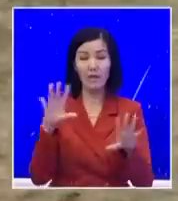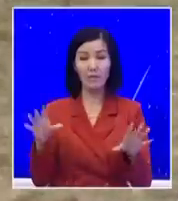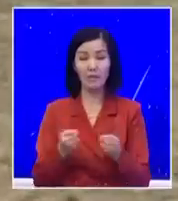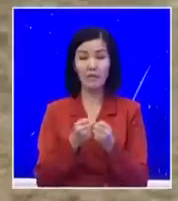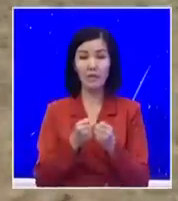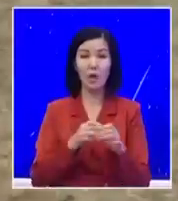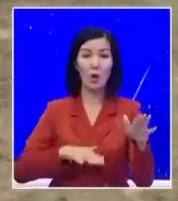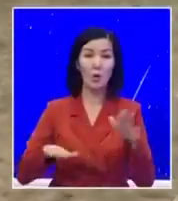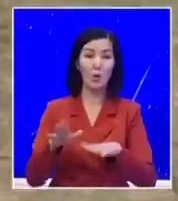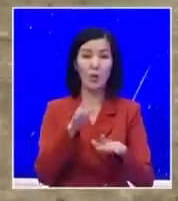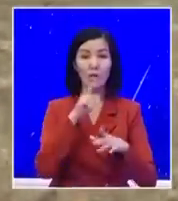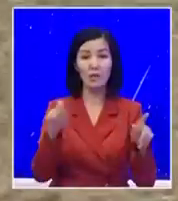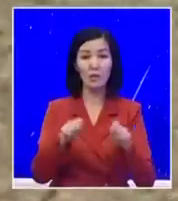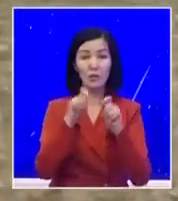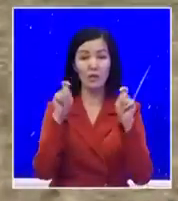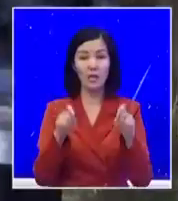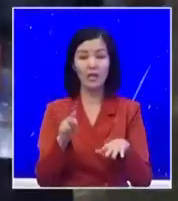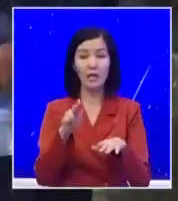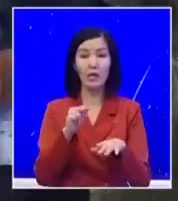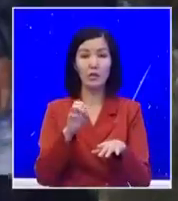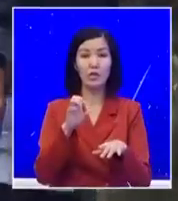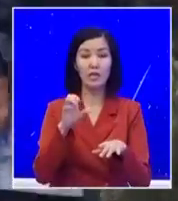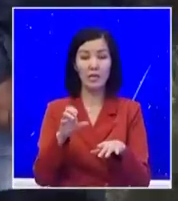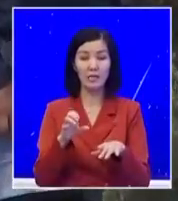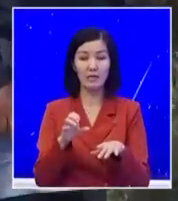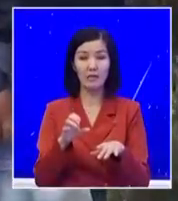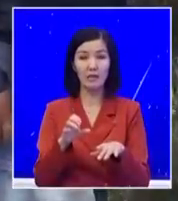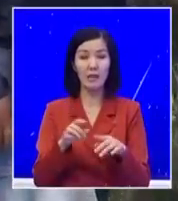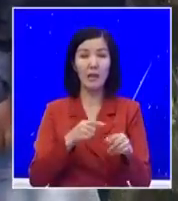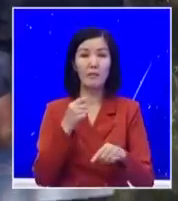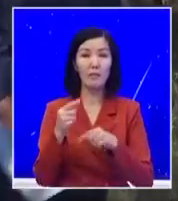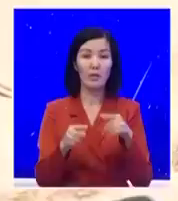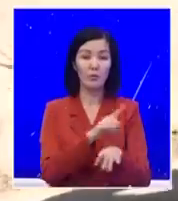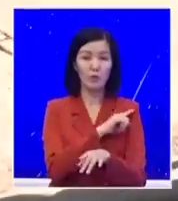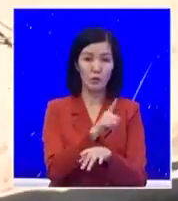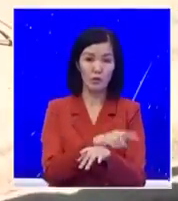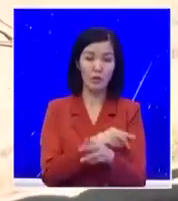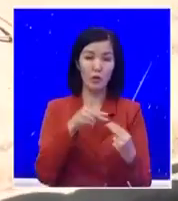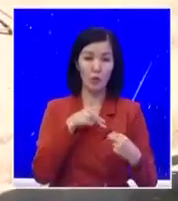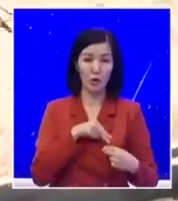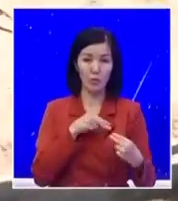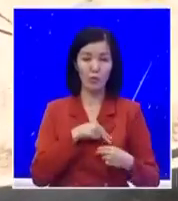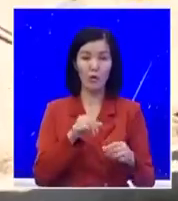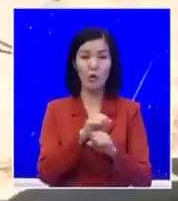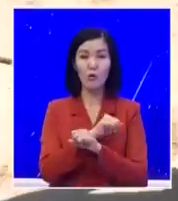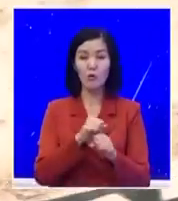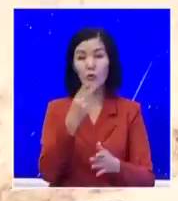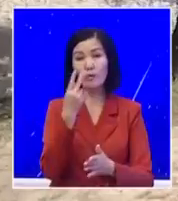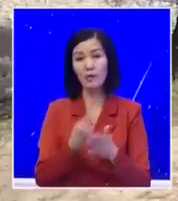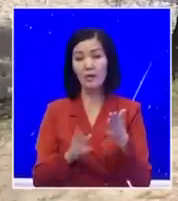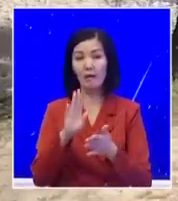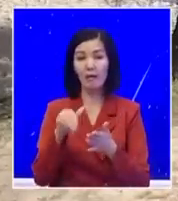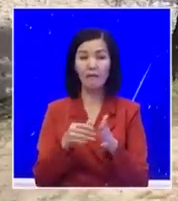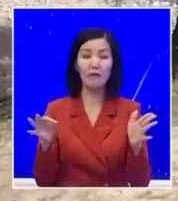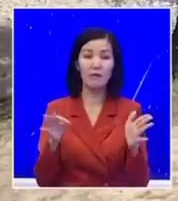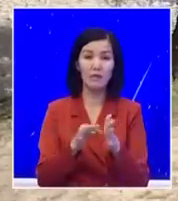только открылся, а это значит, сотрудники Талдыкурганского отдела ПЧС переходят на усиленный режим. Не допустить гибели на воде – главная задача